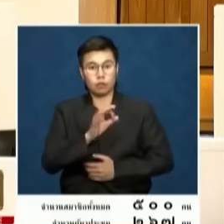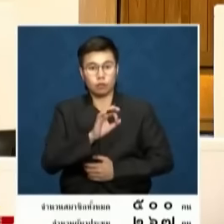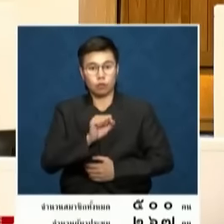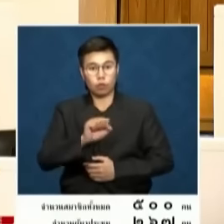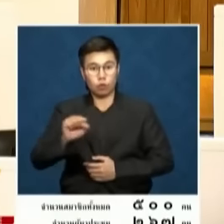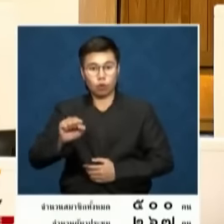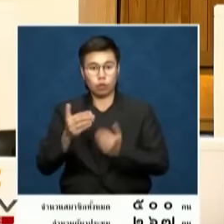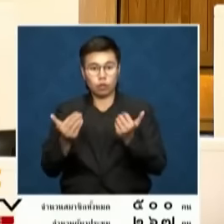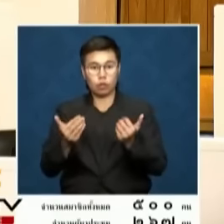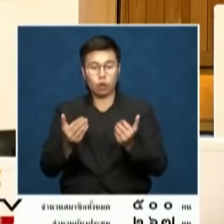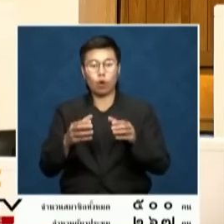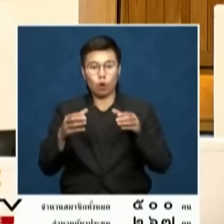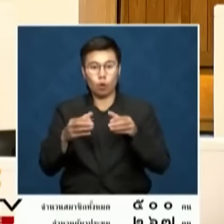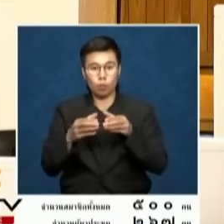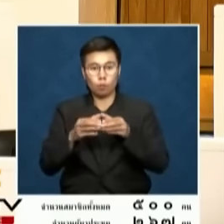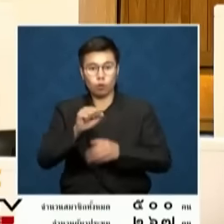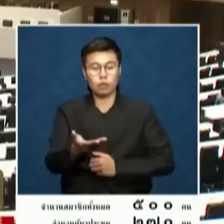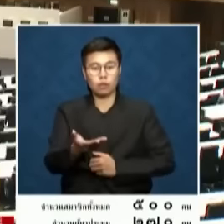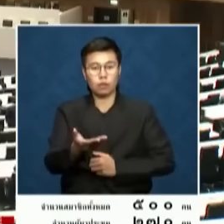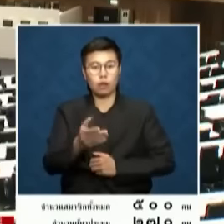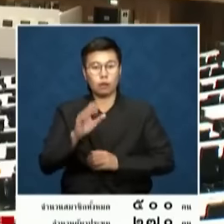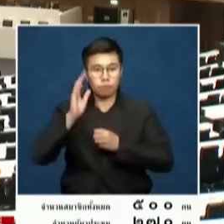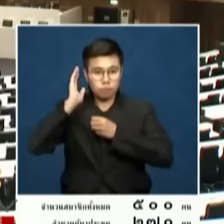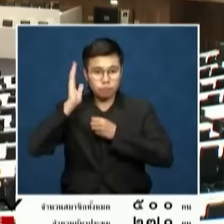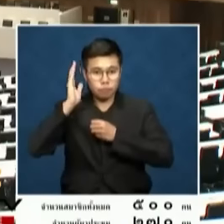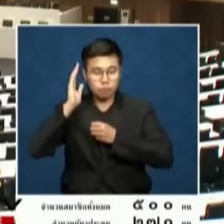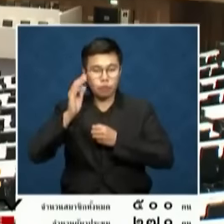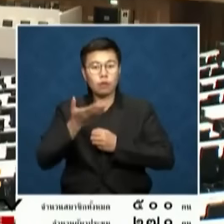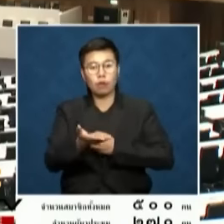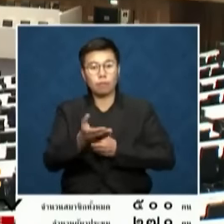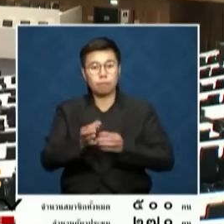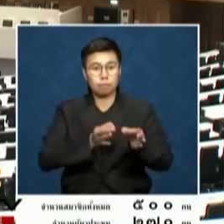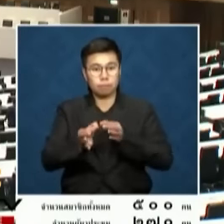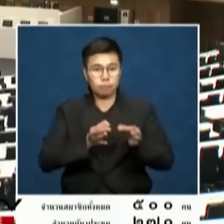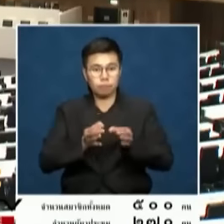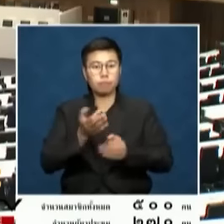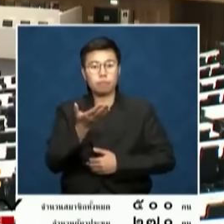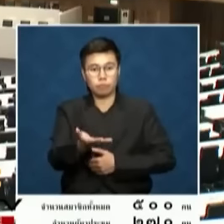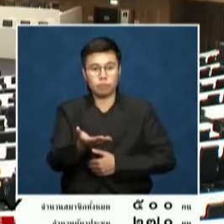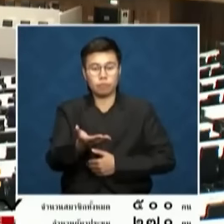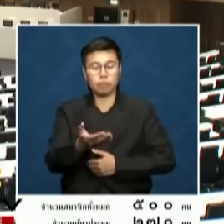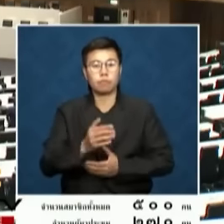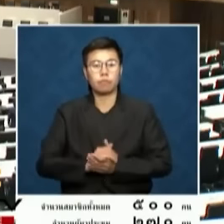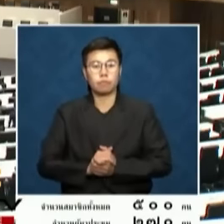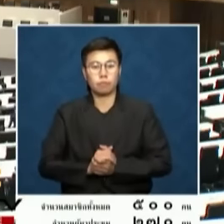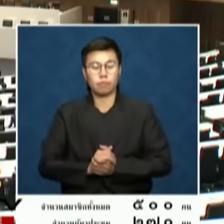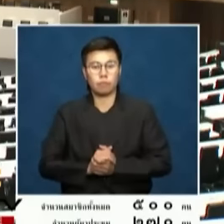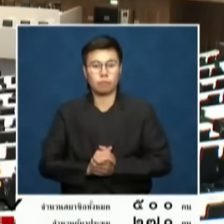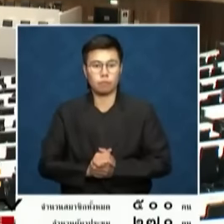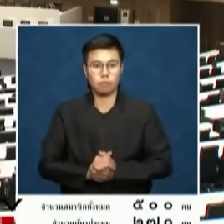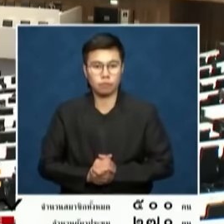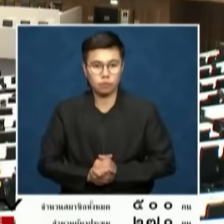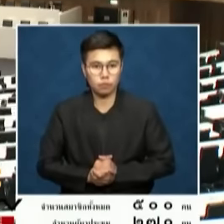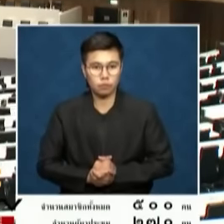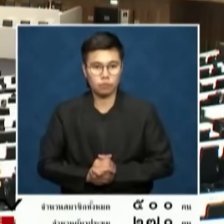รัฐสภาถ่ายทอดสดนะเปลวสีเงินบอกว่าเห็นหัวข้อที่สวแบ่งกันอภิปรายแล้ว